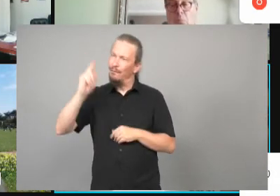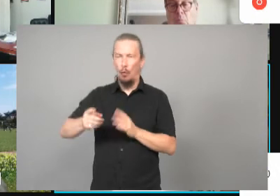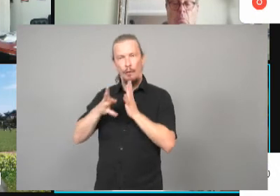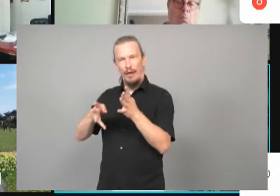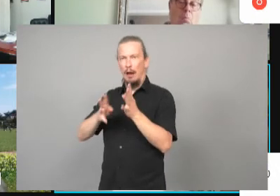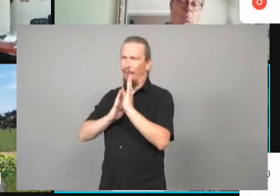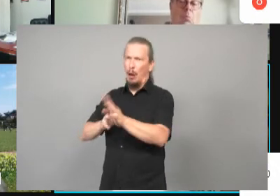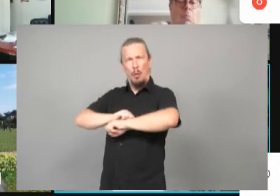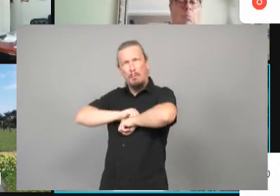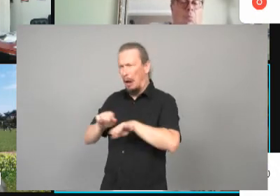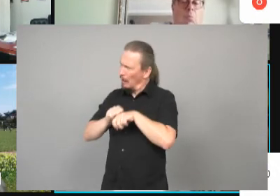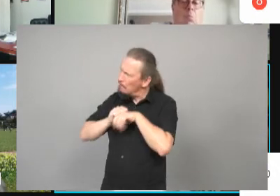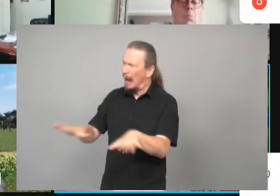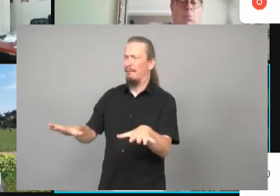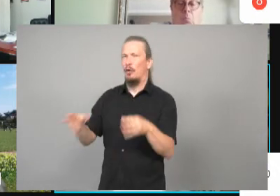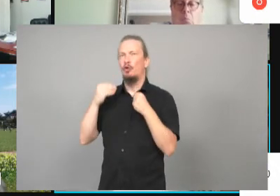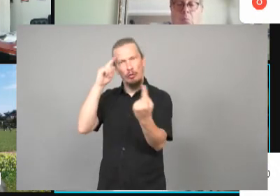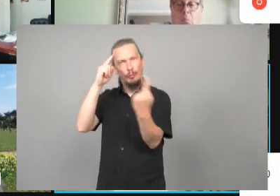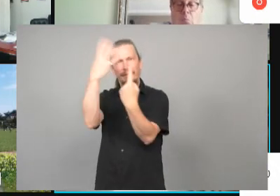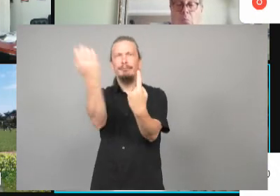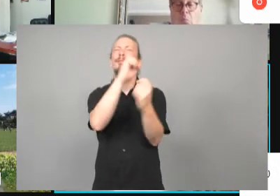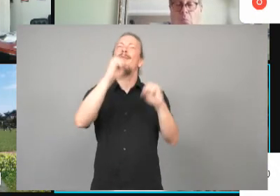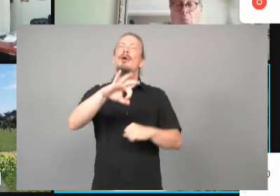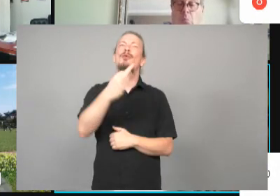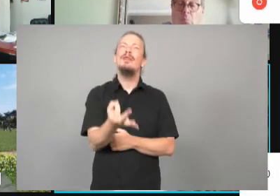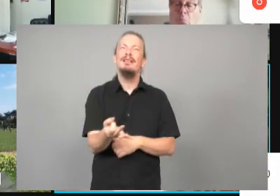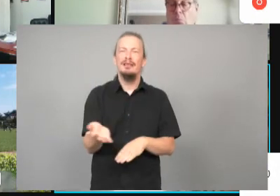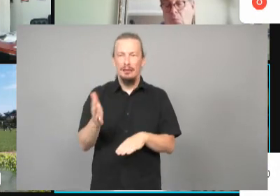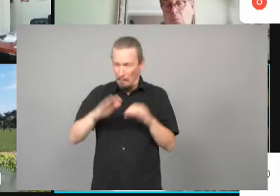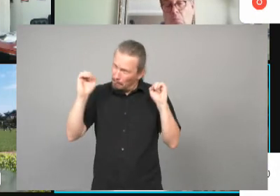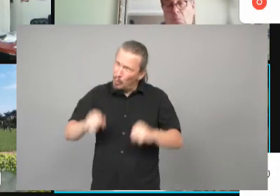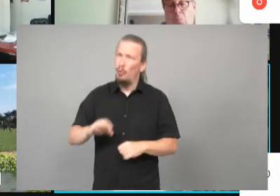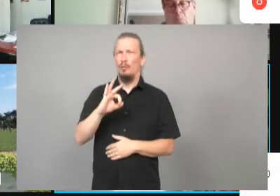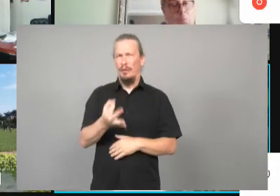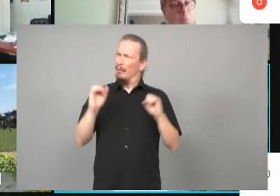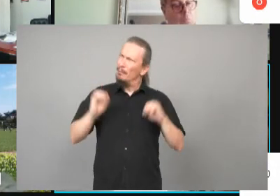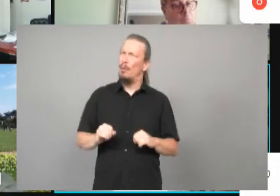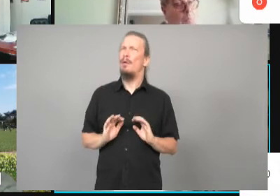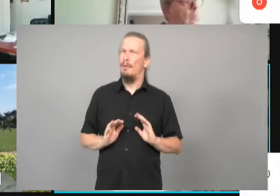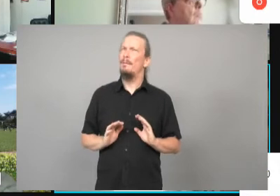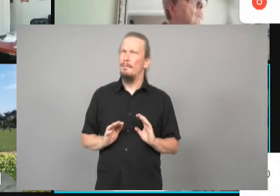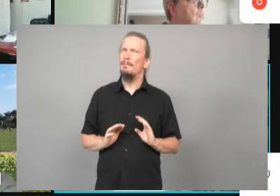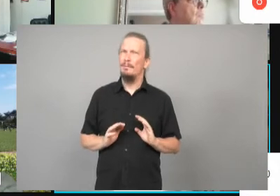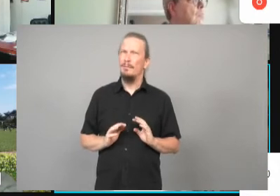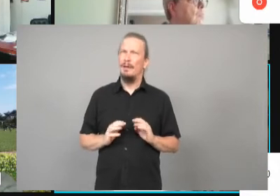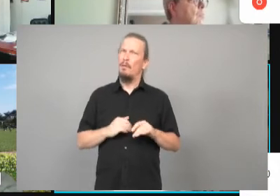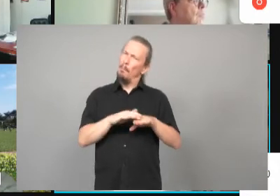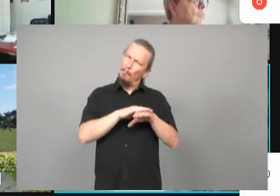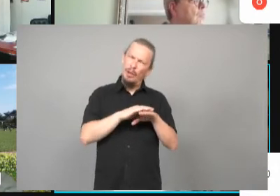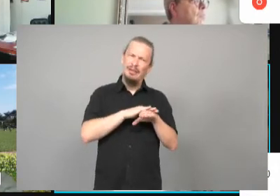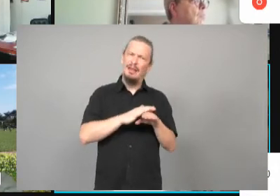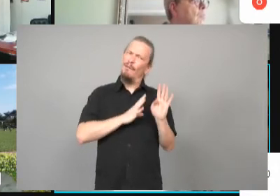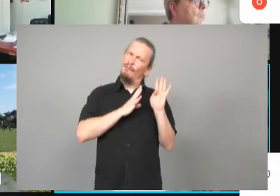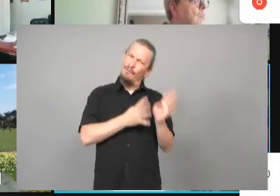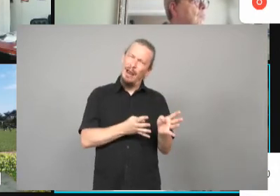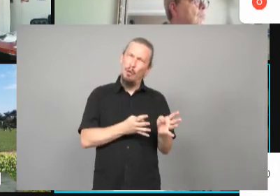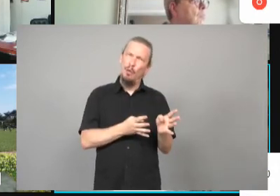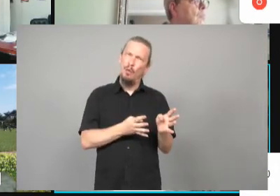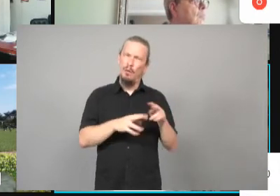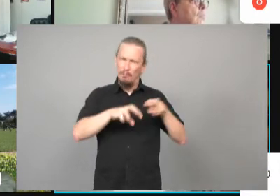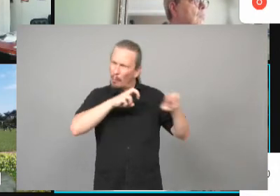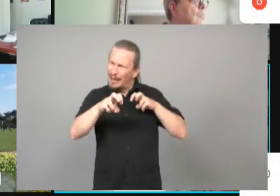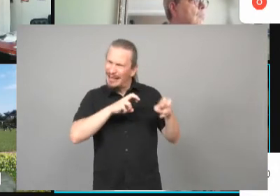vélo pourrait nous permettre d'atteindre cet objectif. Et c'est possible, c'est possible. La politique cyclable est la politique de mobilité